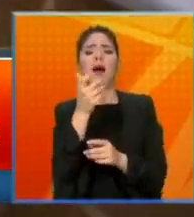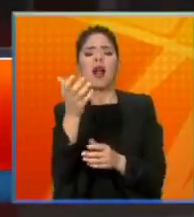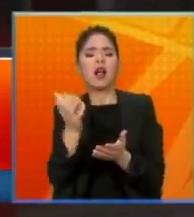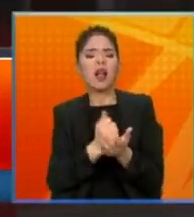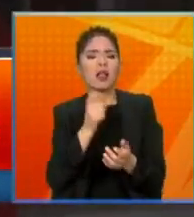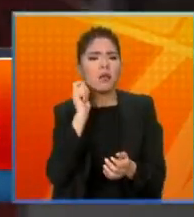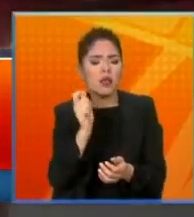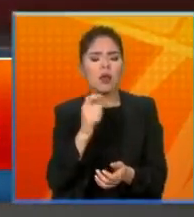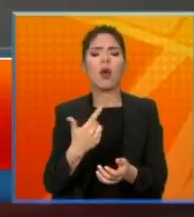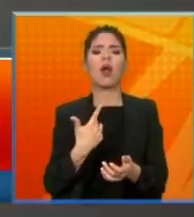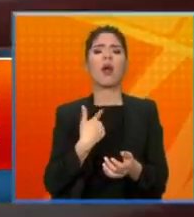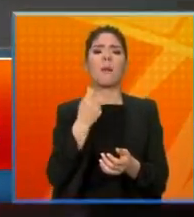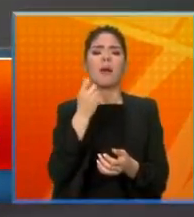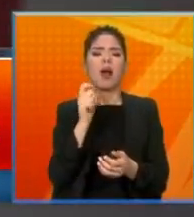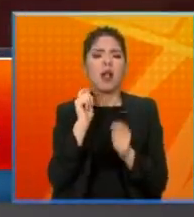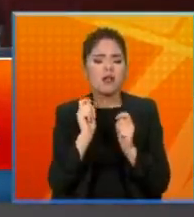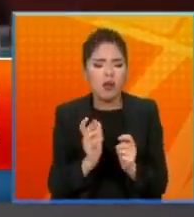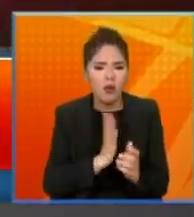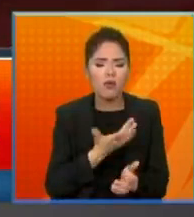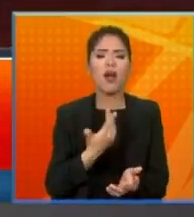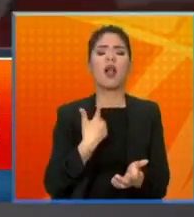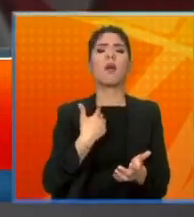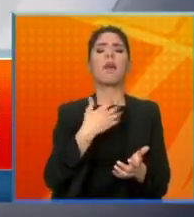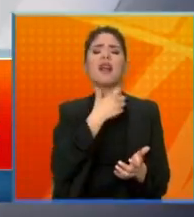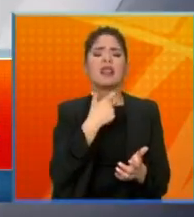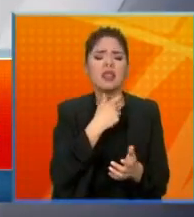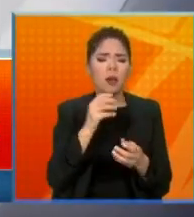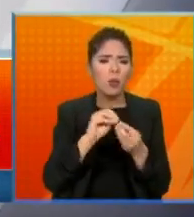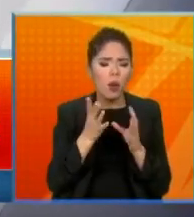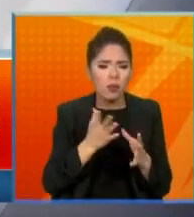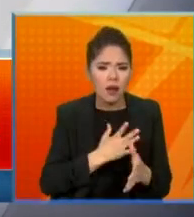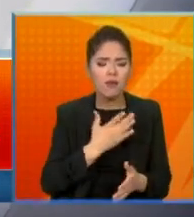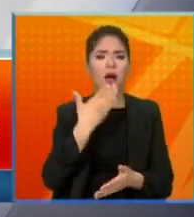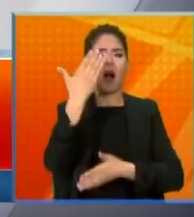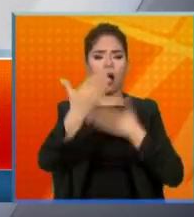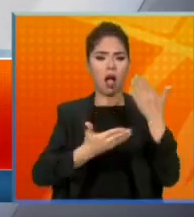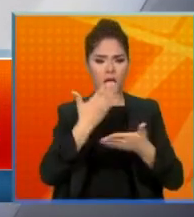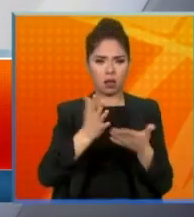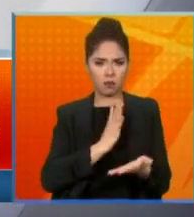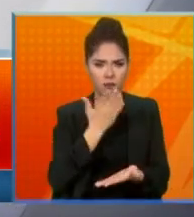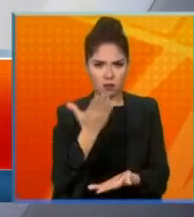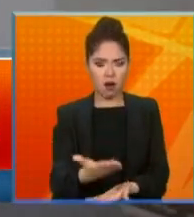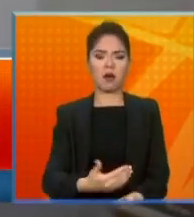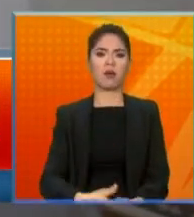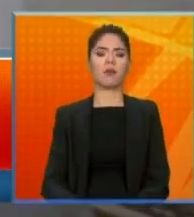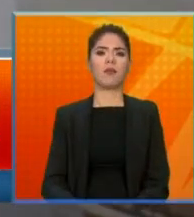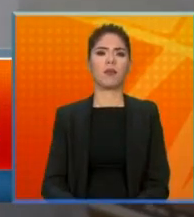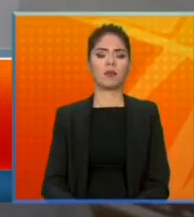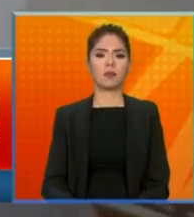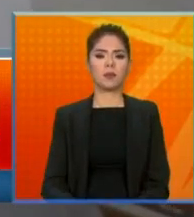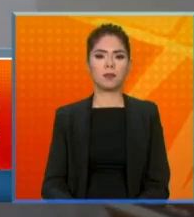olduğunu, maddi zorluk çektiğini ve güçlükle geçindiğini ileri sürüyordu. Önceden markete 100 lirayla gidiyorduk. Evin